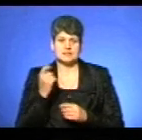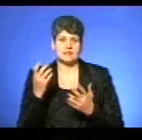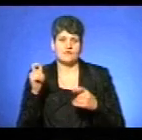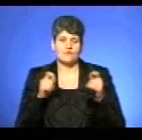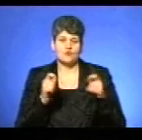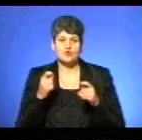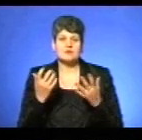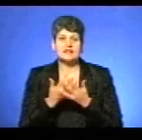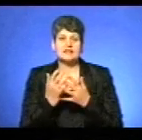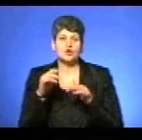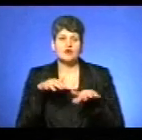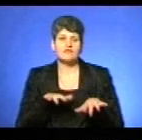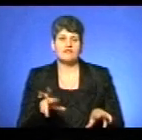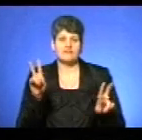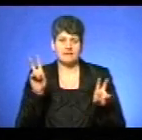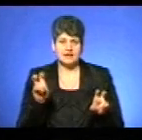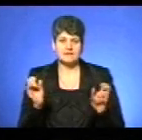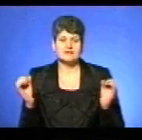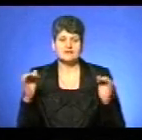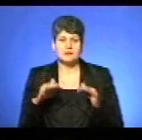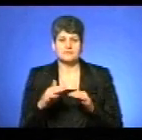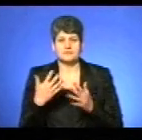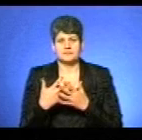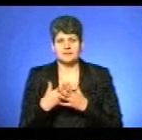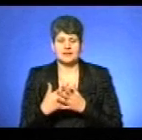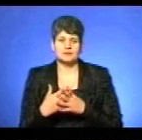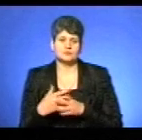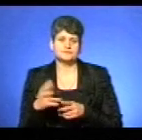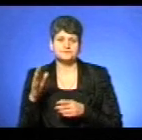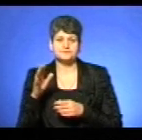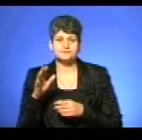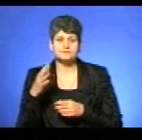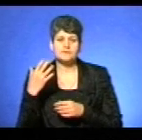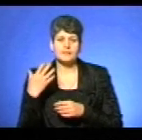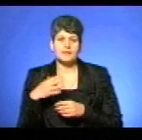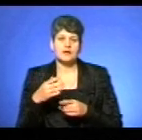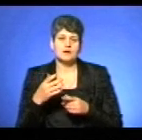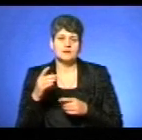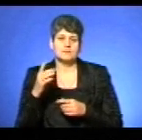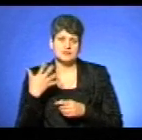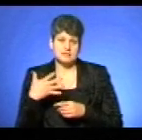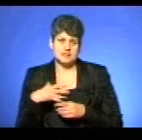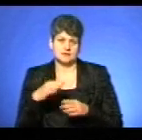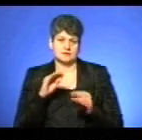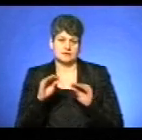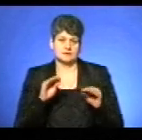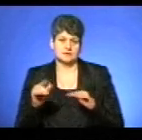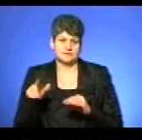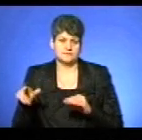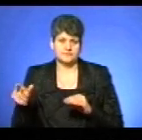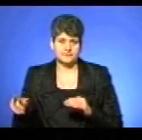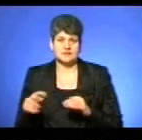«Кінохвиля». Він зібрав понад півсотні українських режисерів, продюсерів, акторів, сценаристів. 17-19